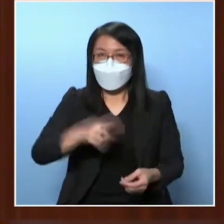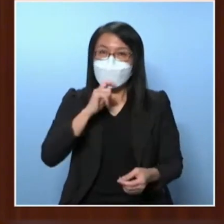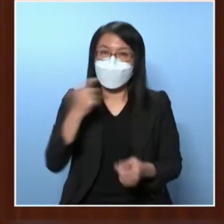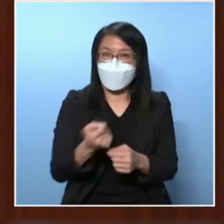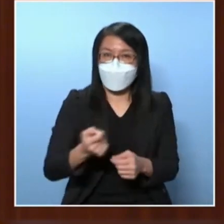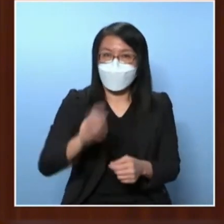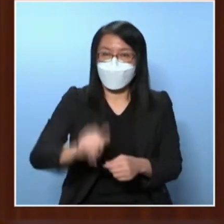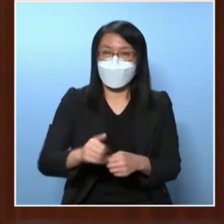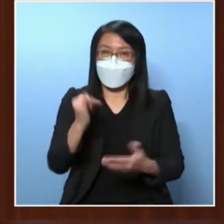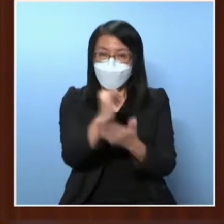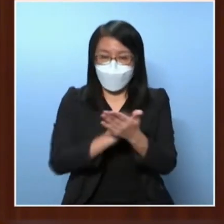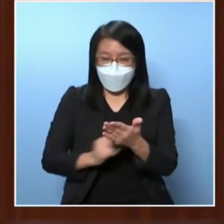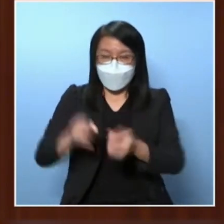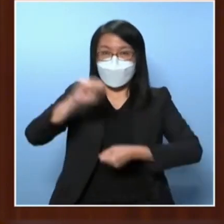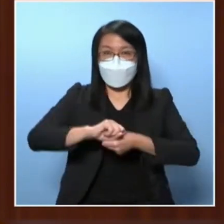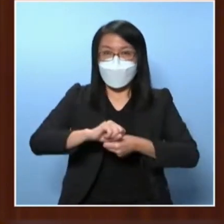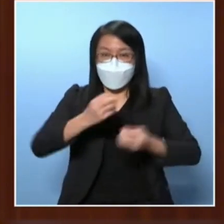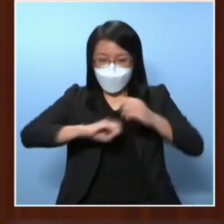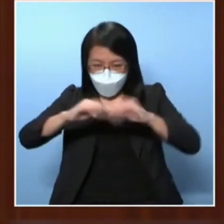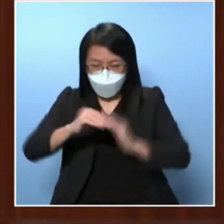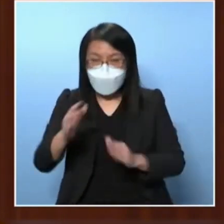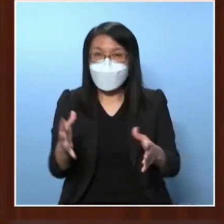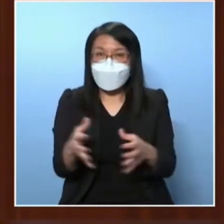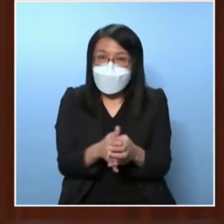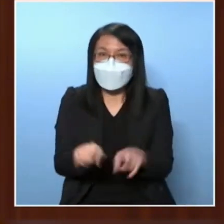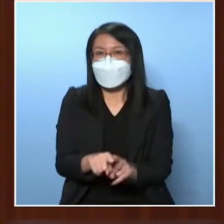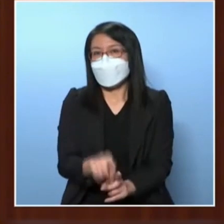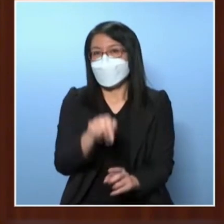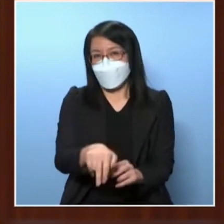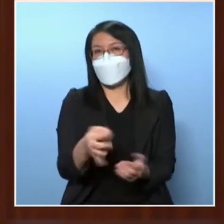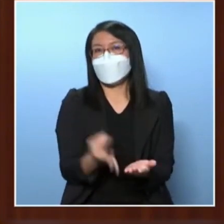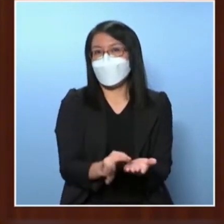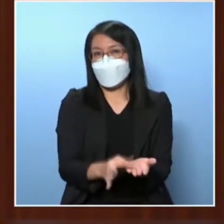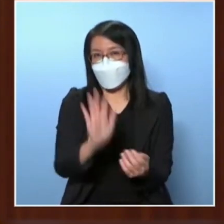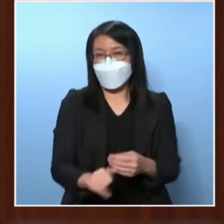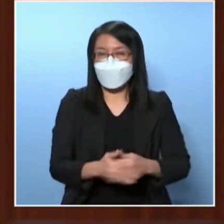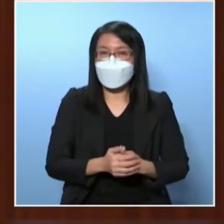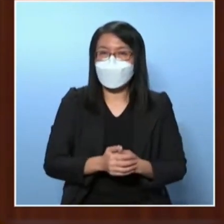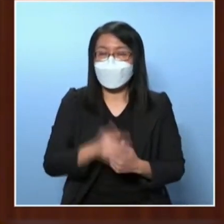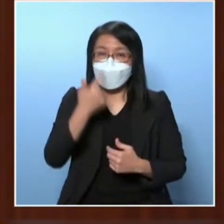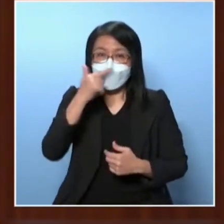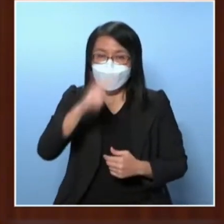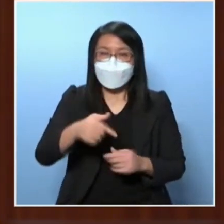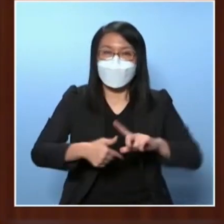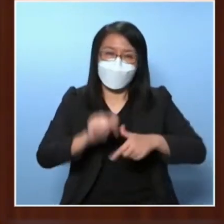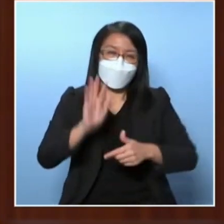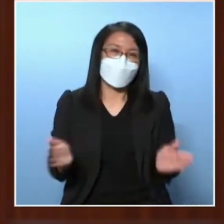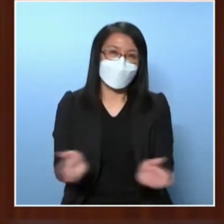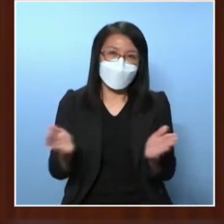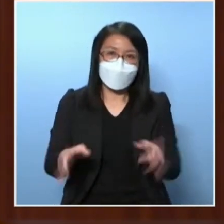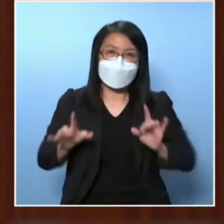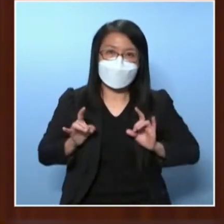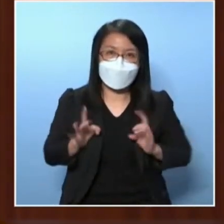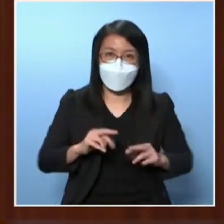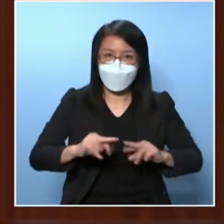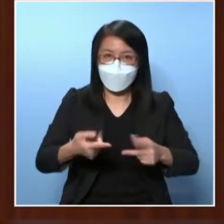速藝術加科技結合的基地，我們亦會推出措施鼓勵私人發